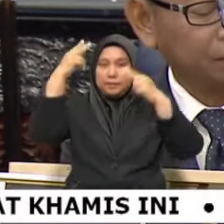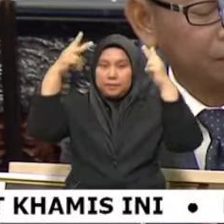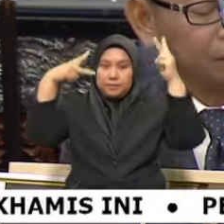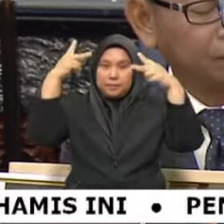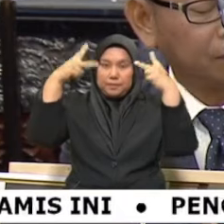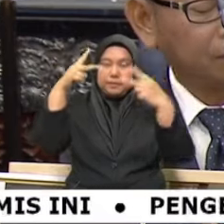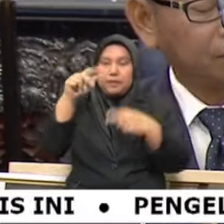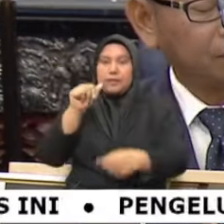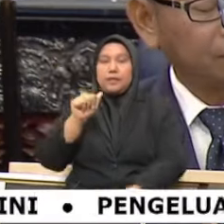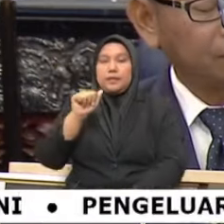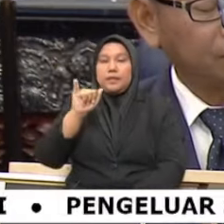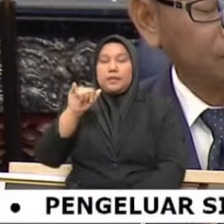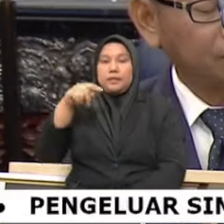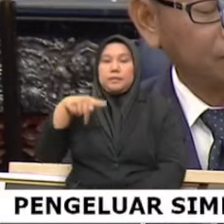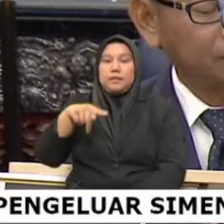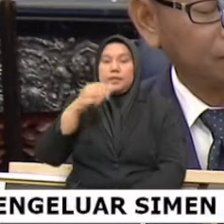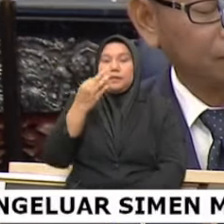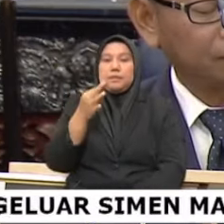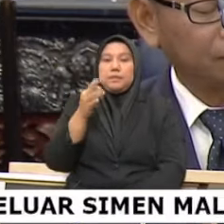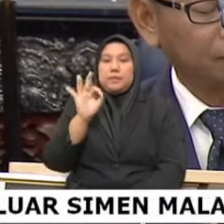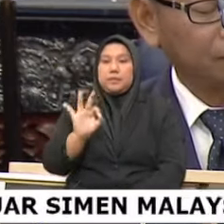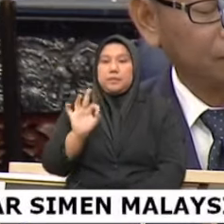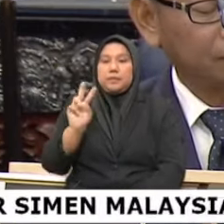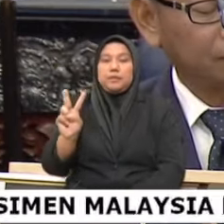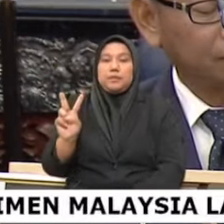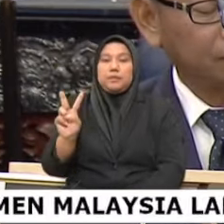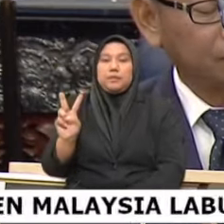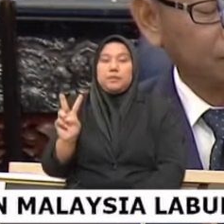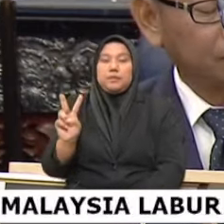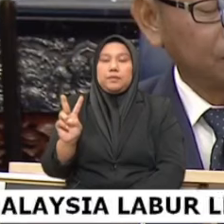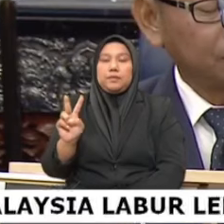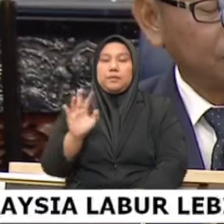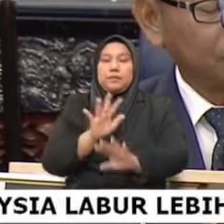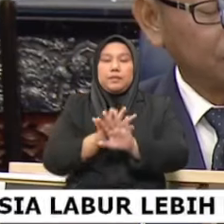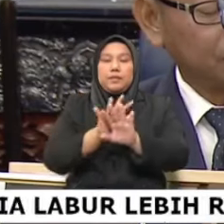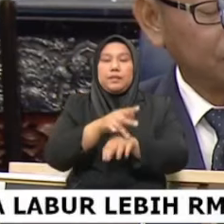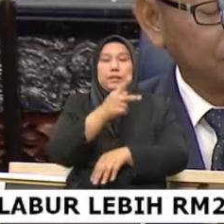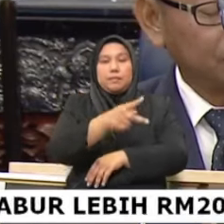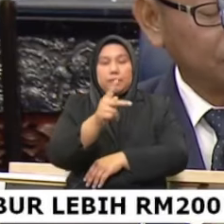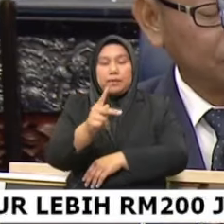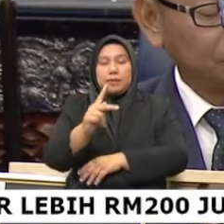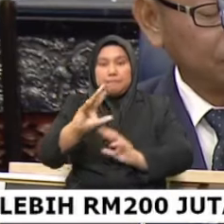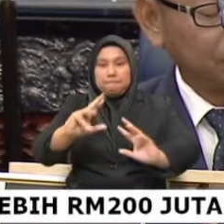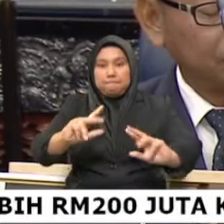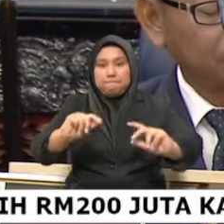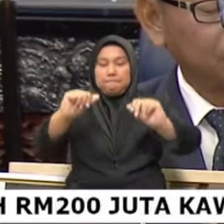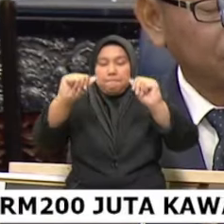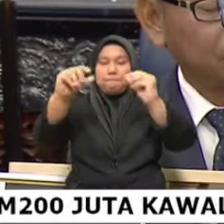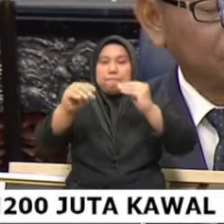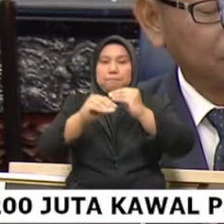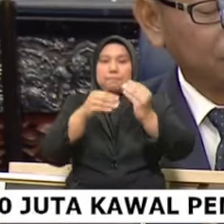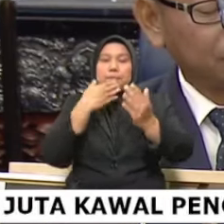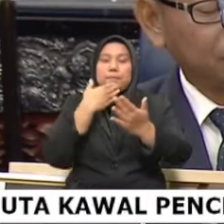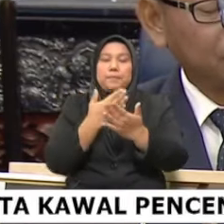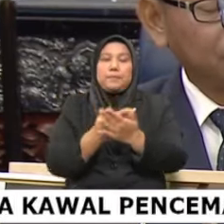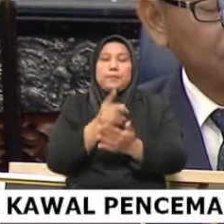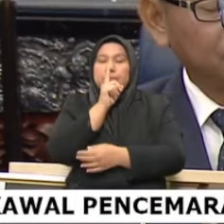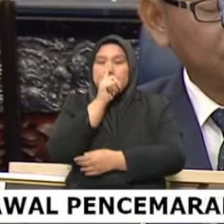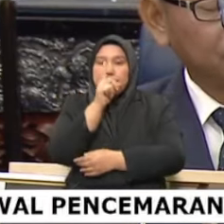AIP 1992. Banyak perkara yang kami akan perbaiki seperti